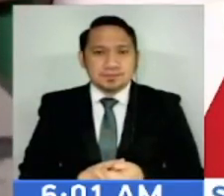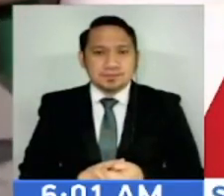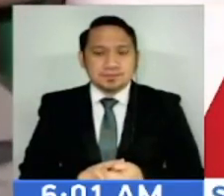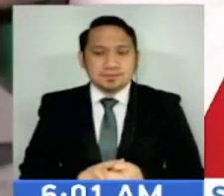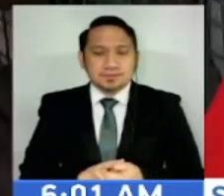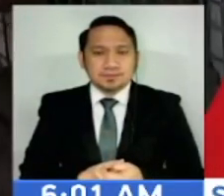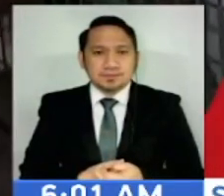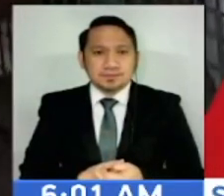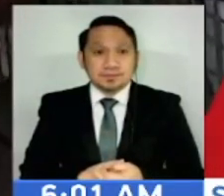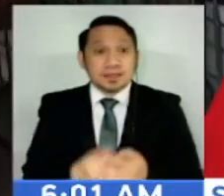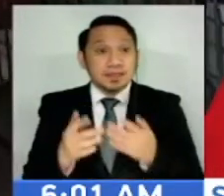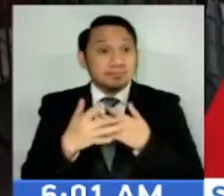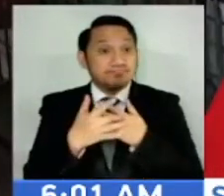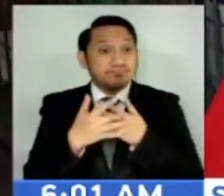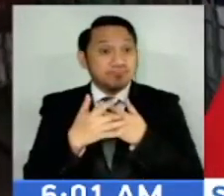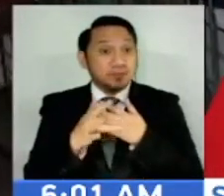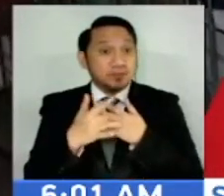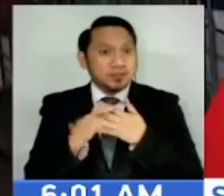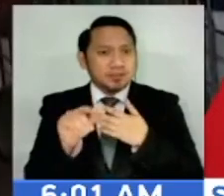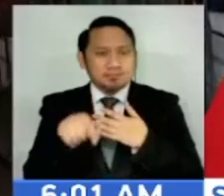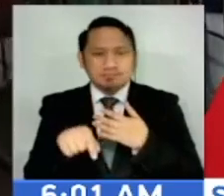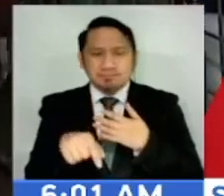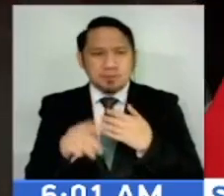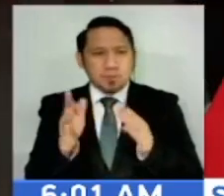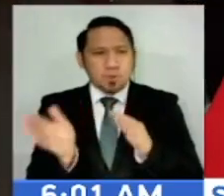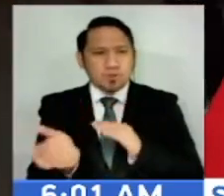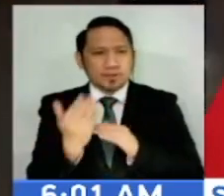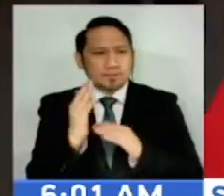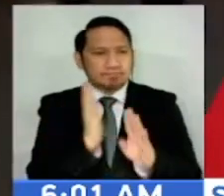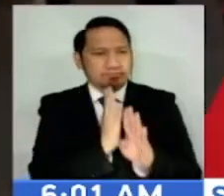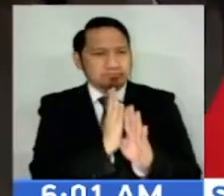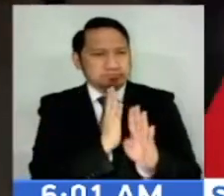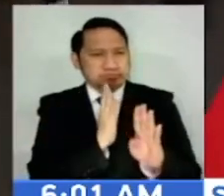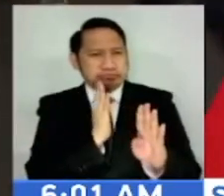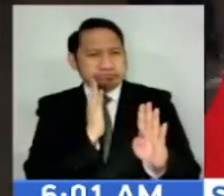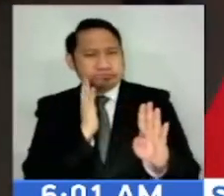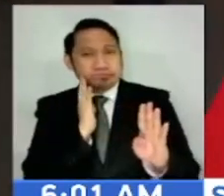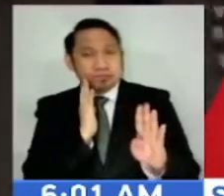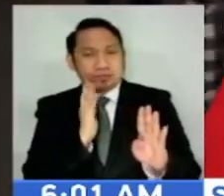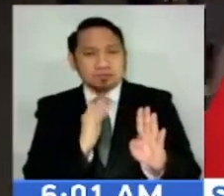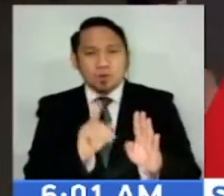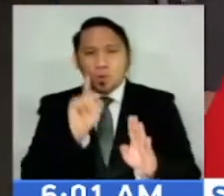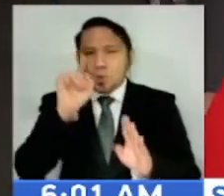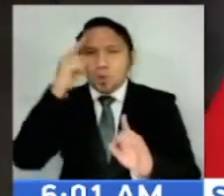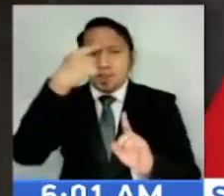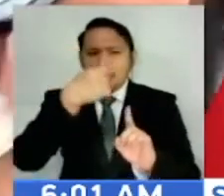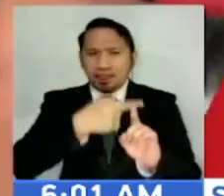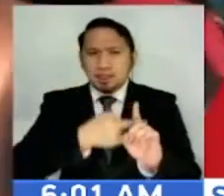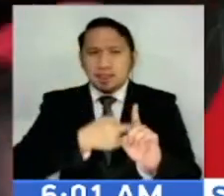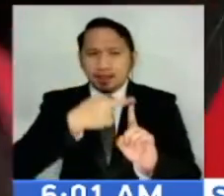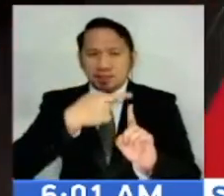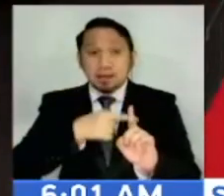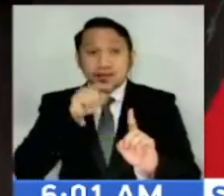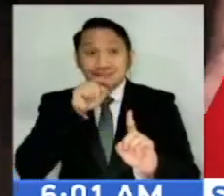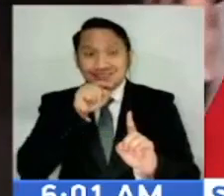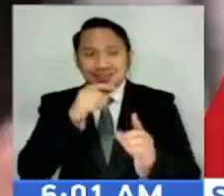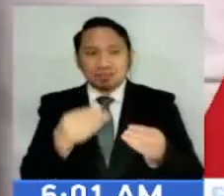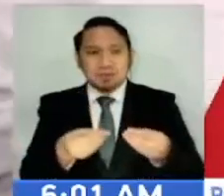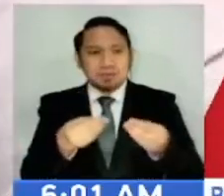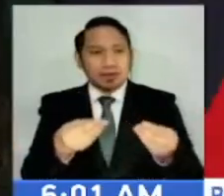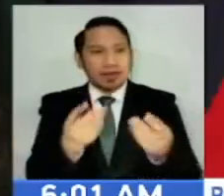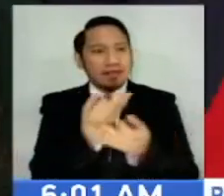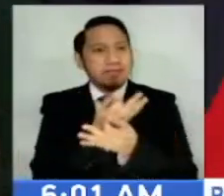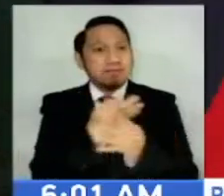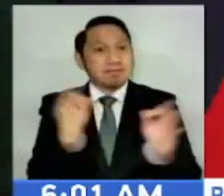Maagang humaba ang pila ng mga pasahero dito sa EDSA Carousel na mahigit isang buwan ang nagbibigay ng libreng sakay. Sabi ng ilang